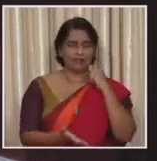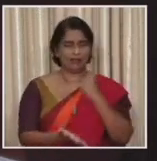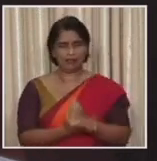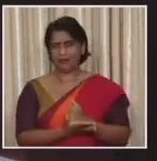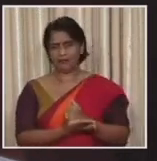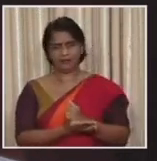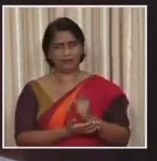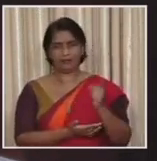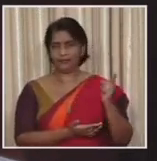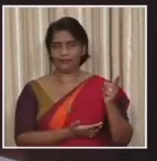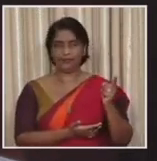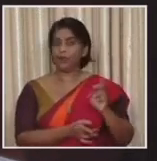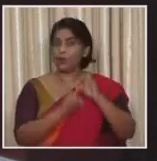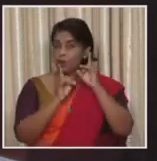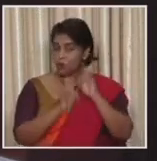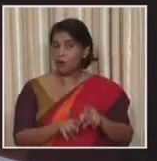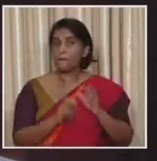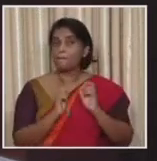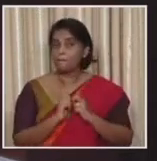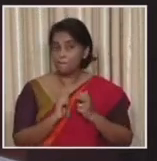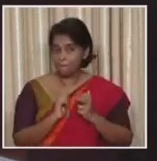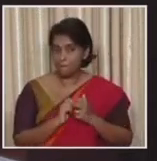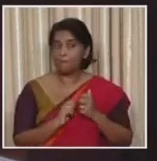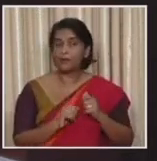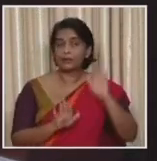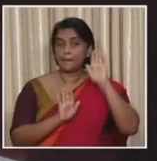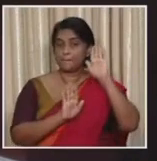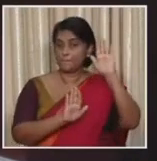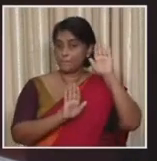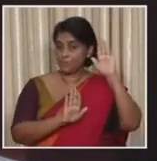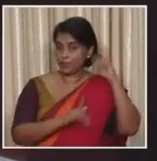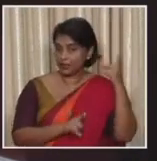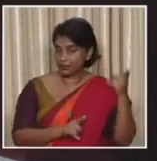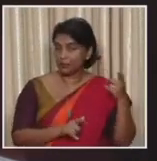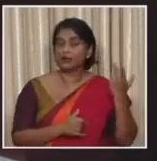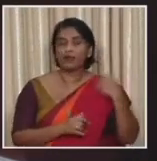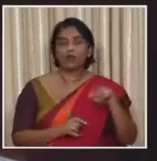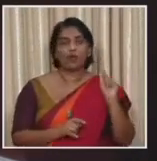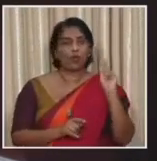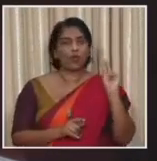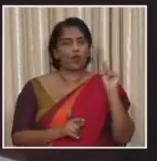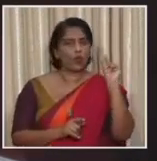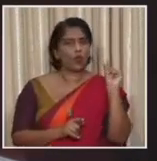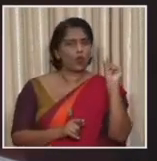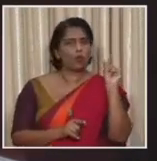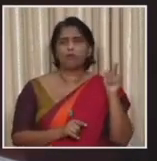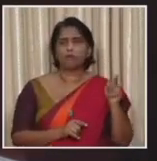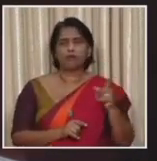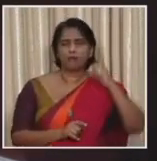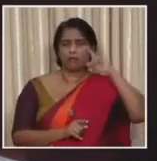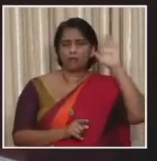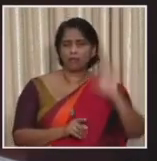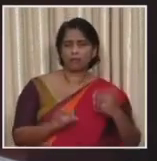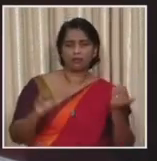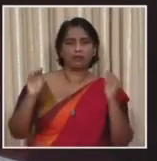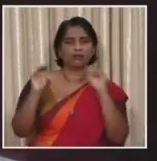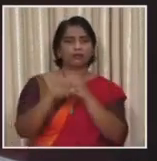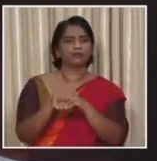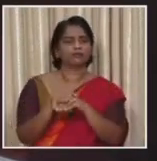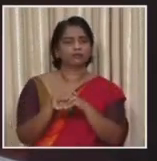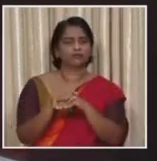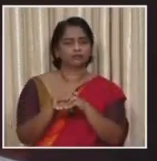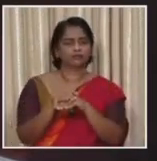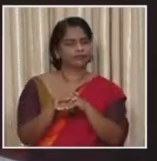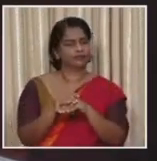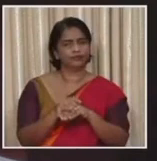වැටිලා ඉන්නේ ඉතින් මේ ප්‍රශ්නෙට PickMe සහ Uber එකත් මේ බොහොම අත්නෝමතික විදියට මේ ඇතුල්